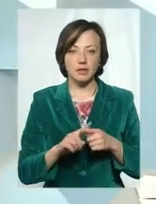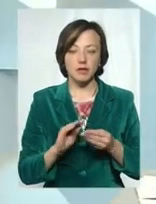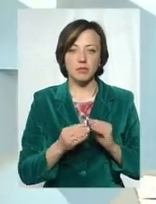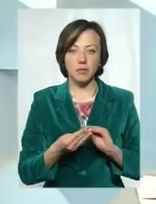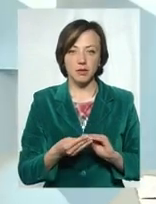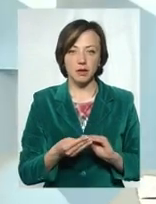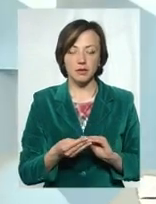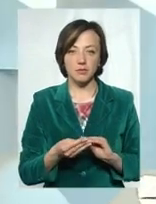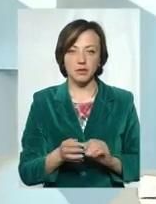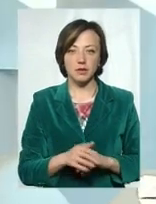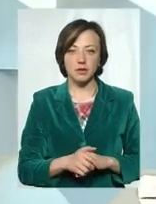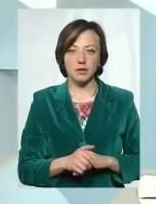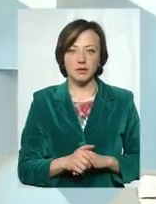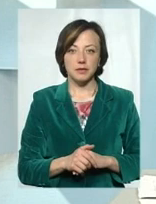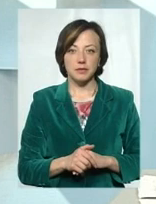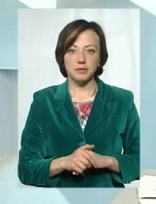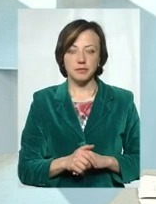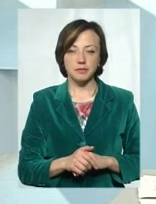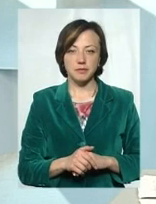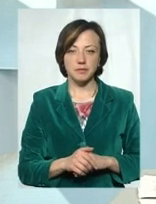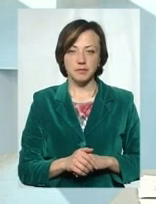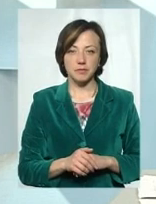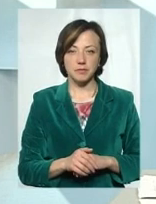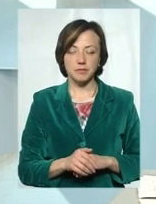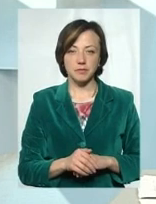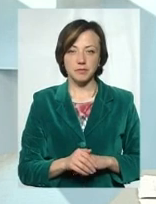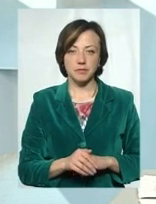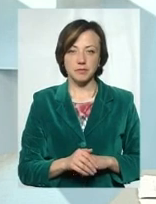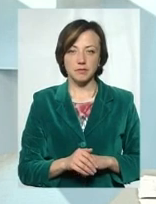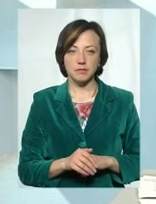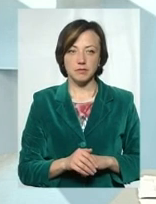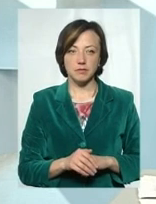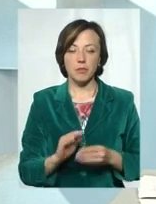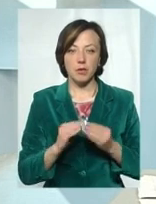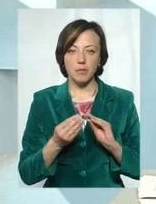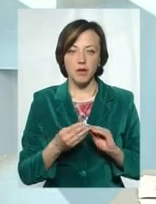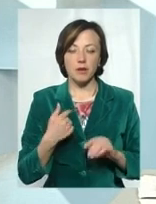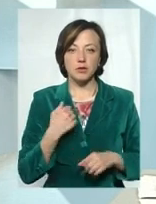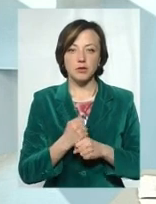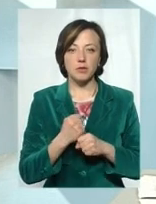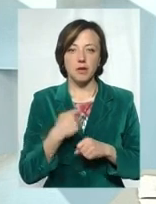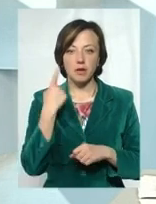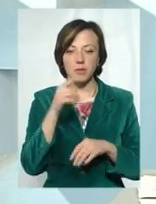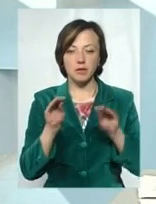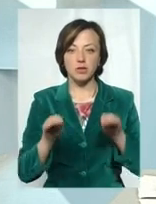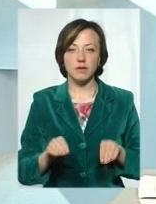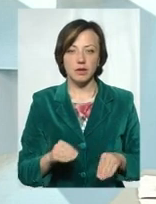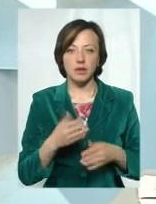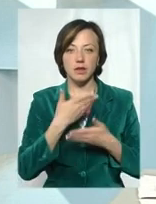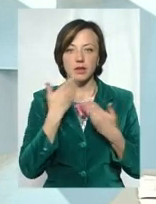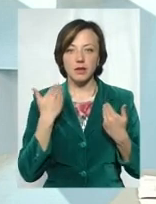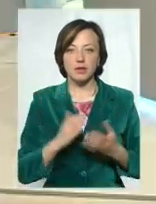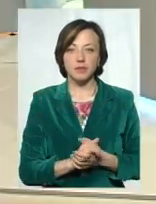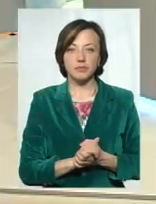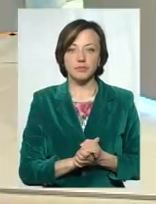що, скажімо, до 97 року також не було персоніфікації, це було також проблема, потім нам зробили персоніфікацію і ми маємо цю